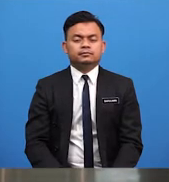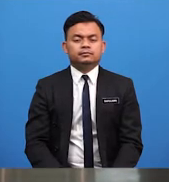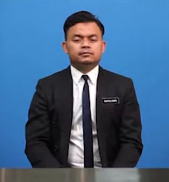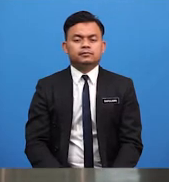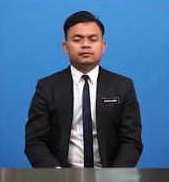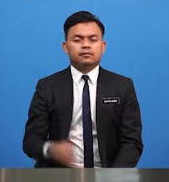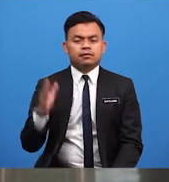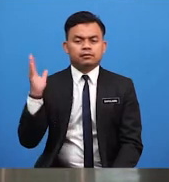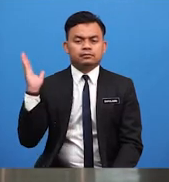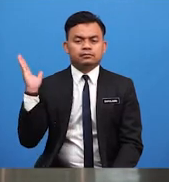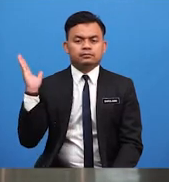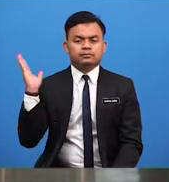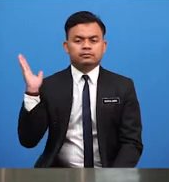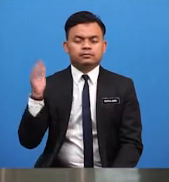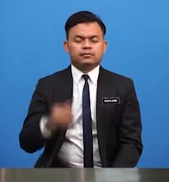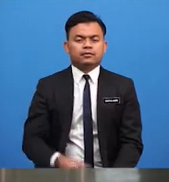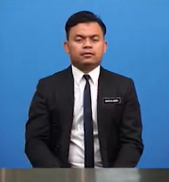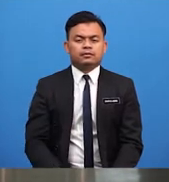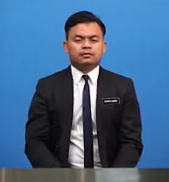Bawang besar.